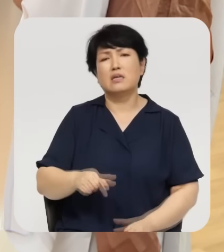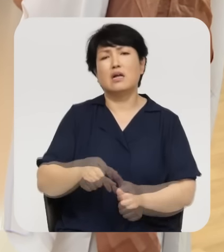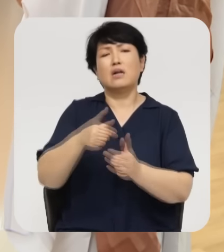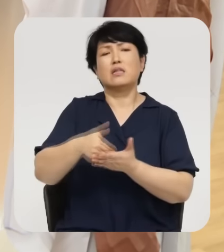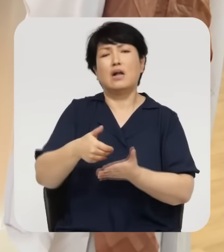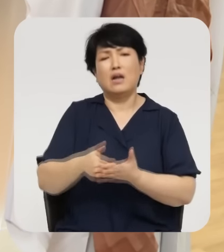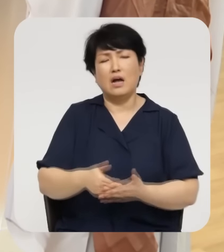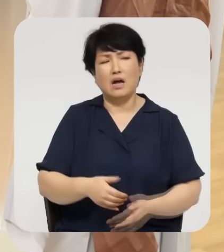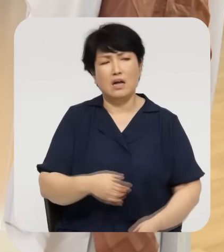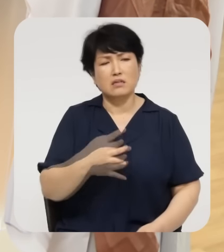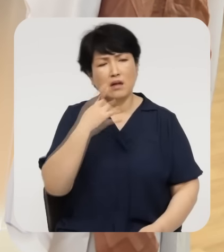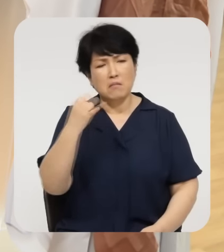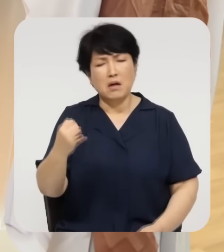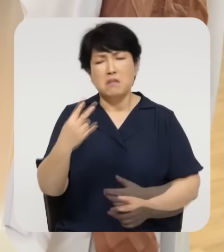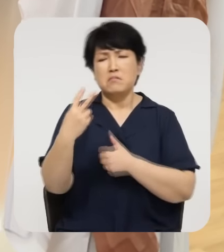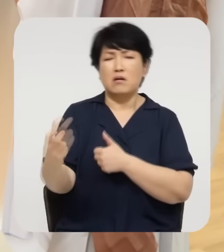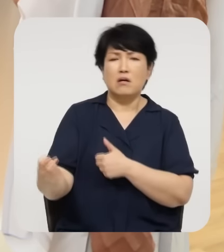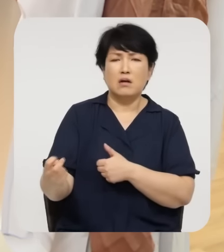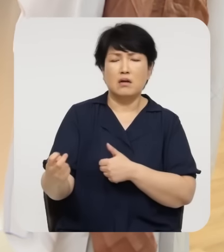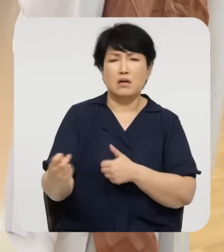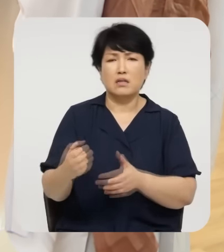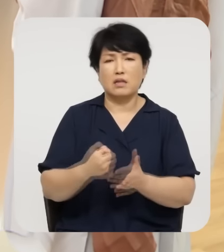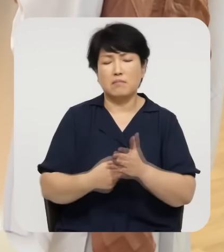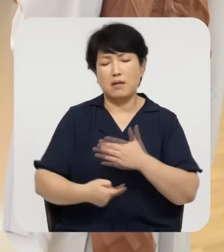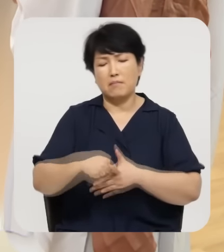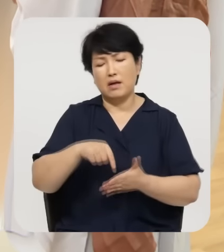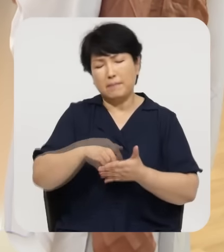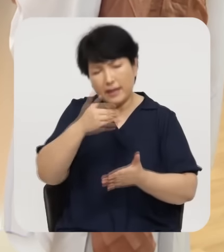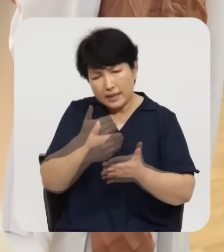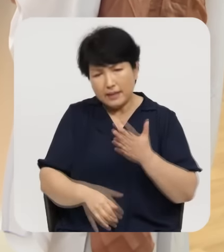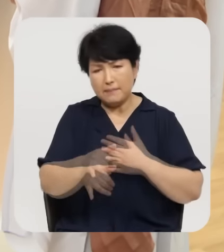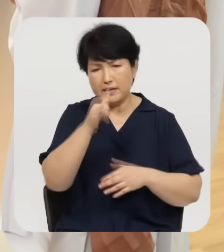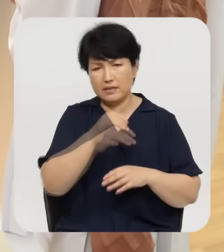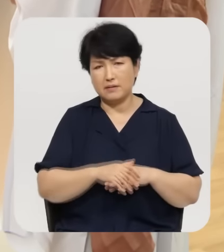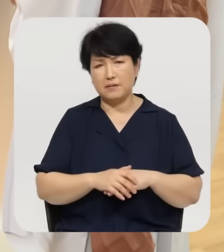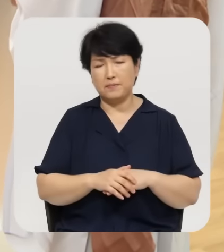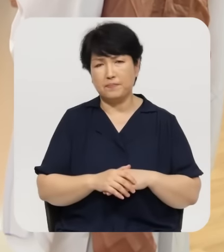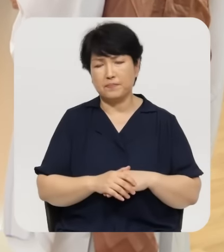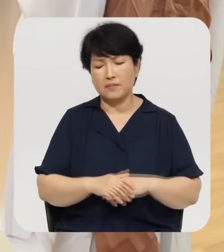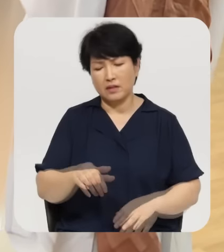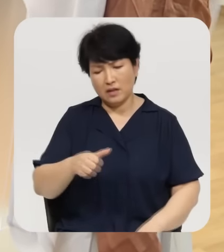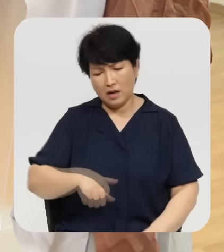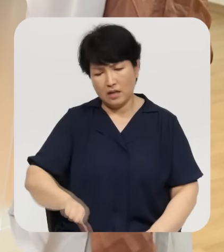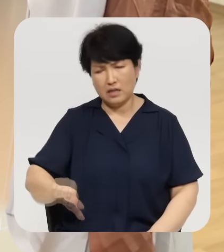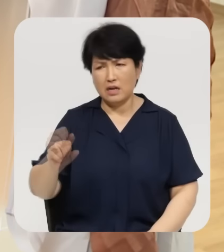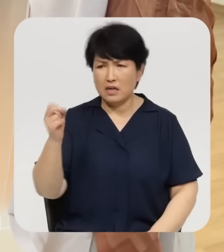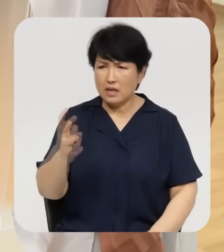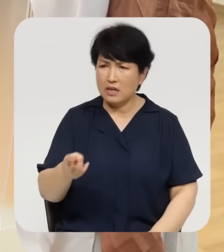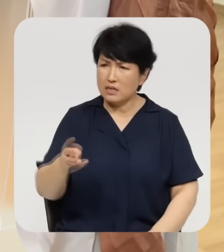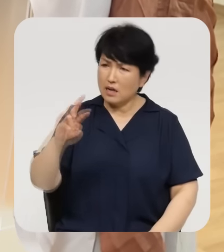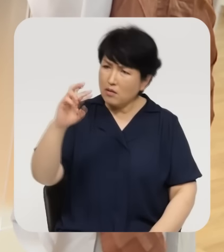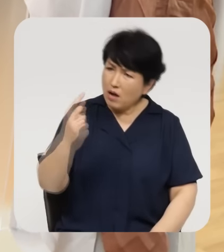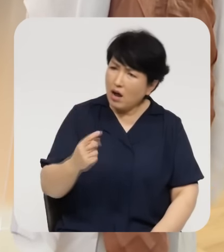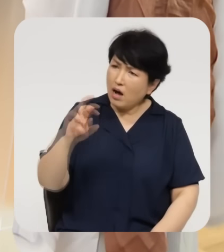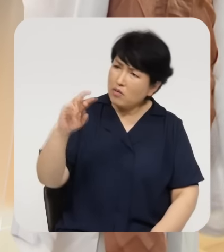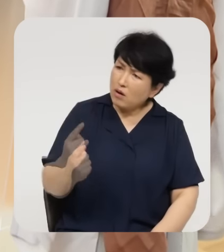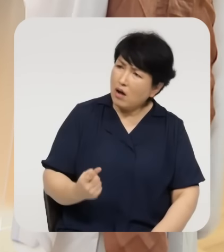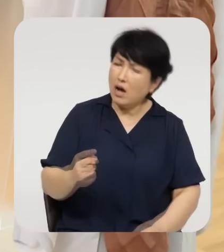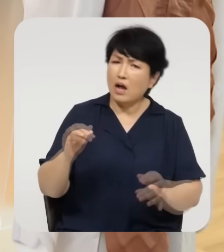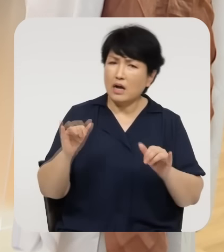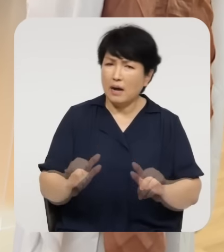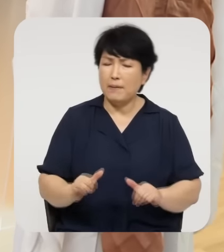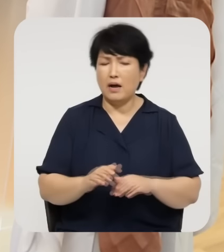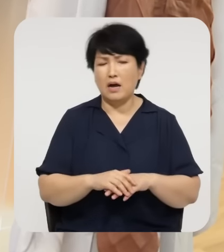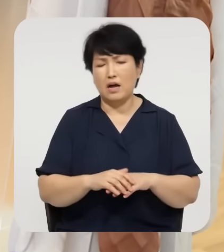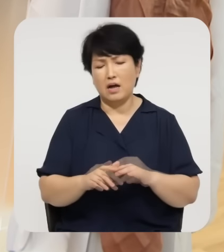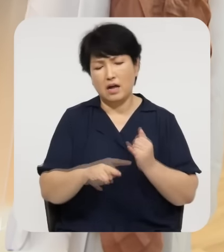제 가슴에 각인이 되어버렸습니다. 아들이 환생할 거라는 집착의 시험관을 시작하려고 병원을